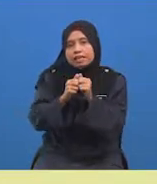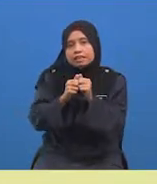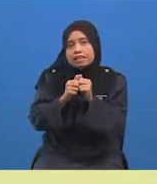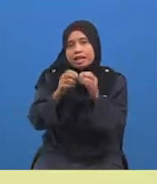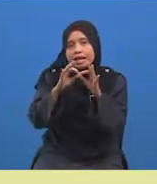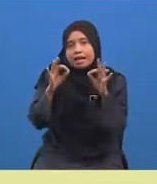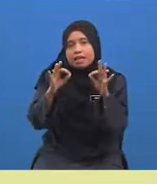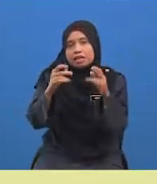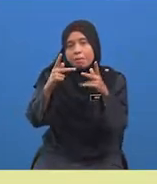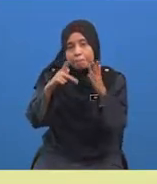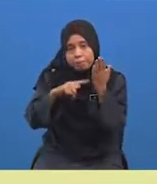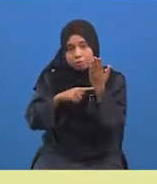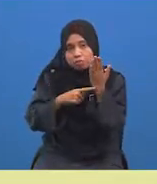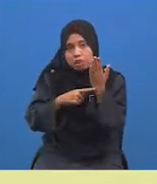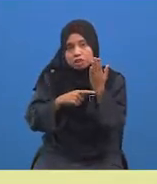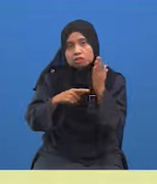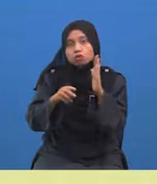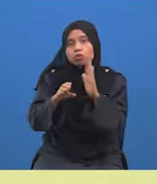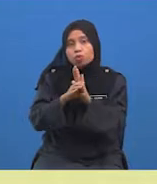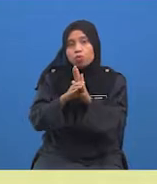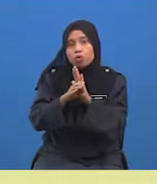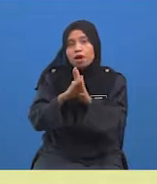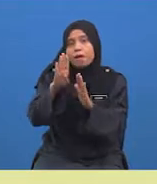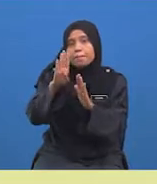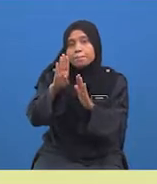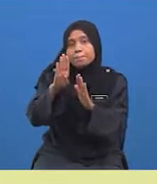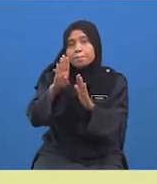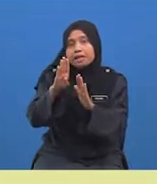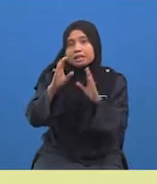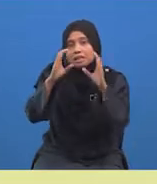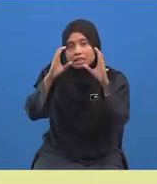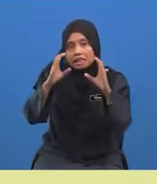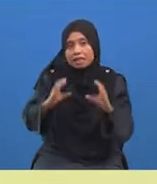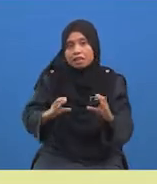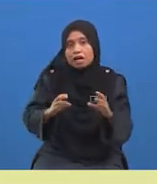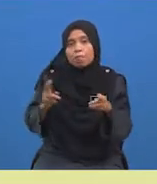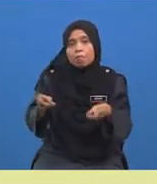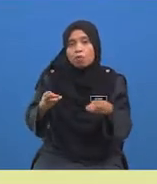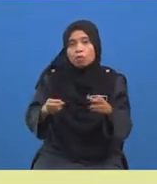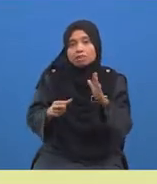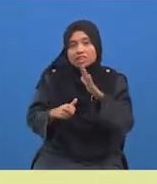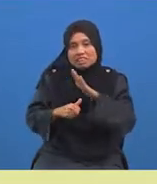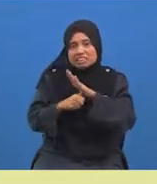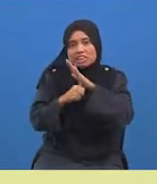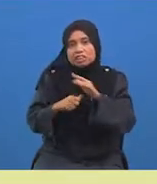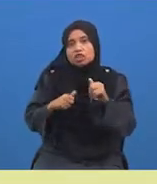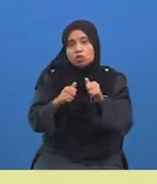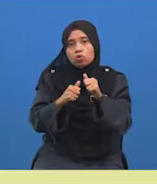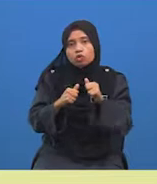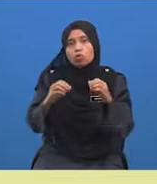ayat permulaan. Seperti, 4 kaedah pengurusan stres mengikut aspek organisasi